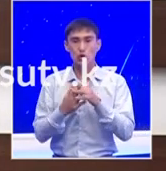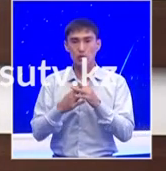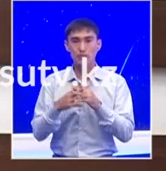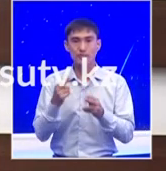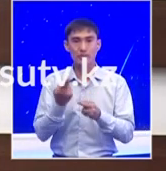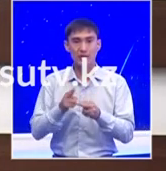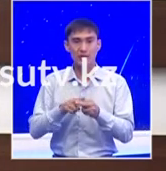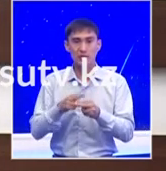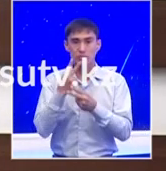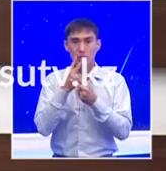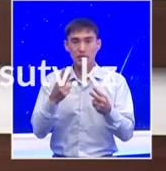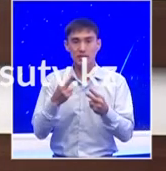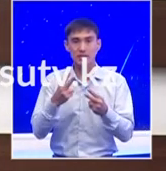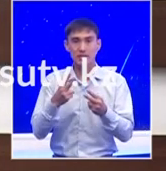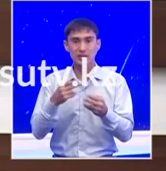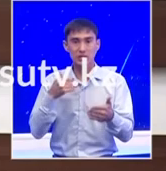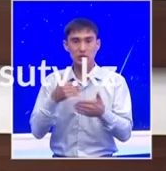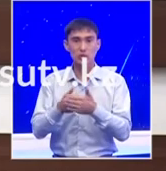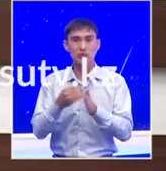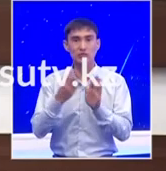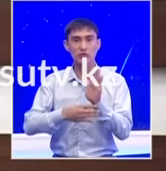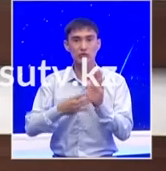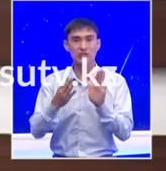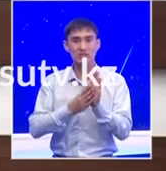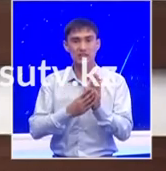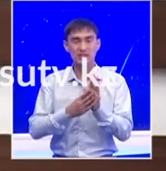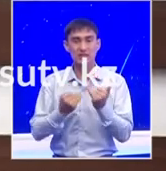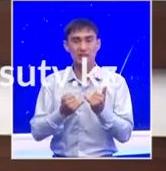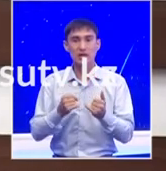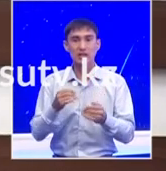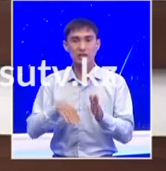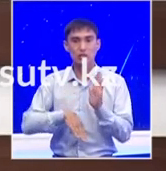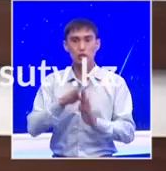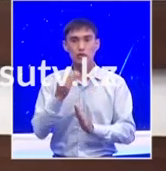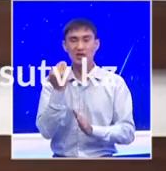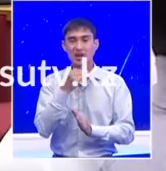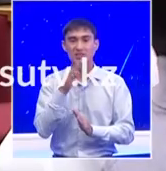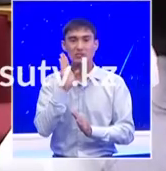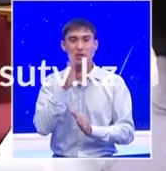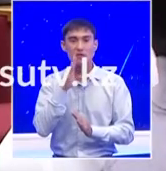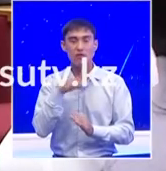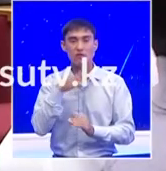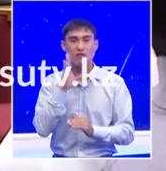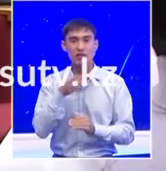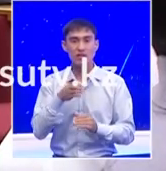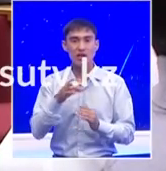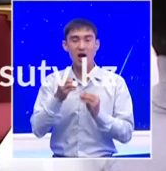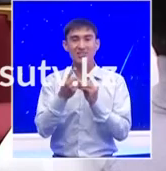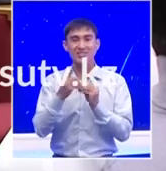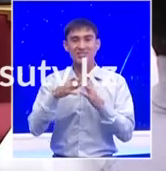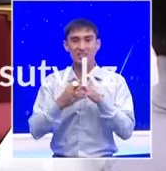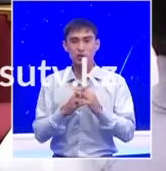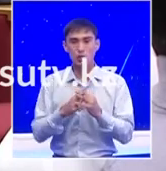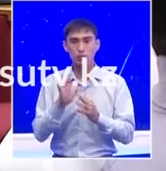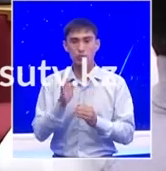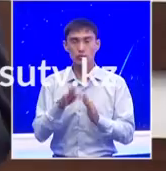этого показателя достигнем 99,5%. А также будет улучшено качество питьевой воды в 11 селах. Вот.